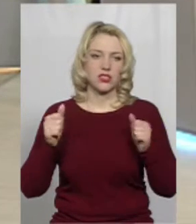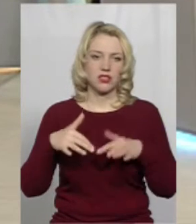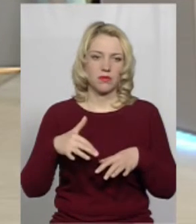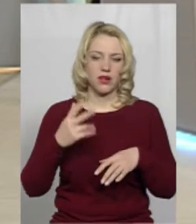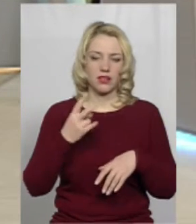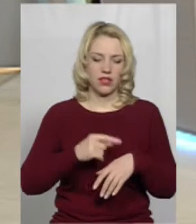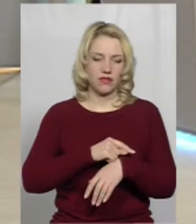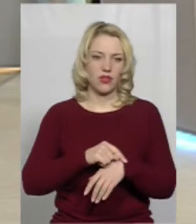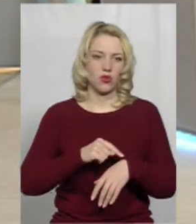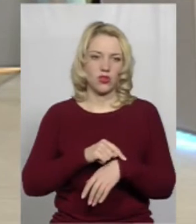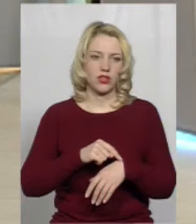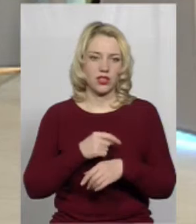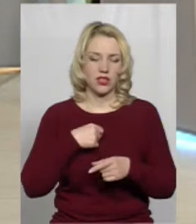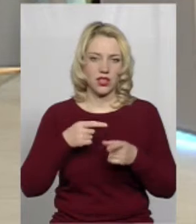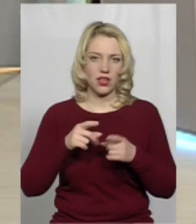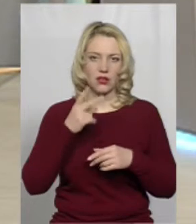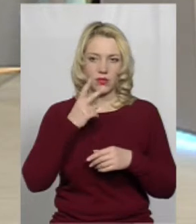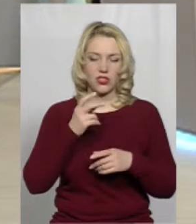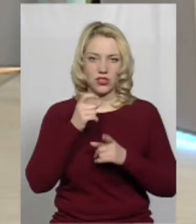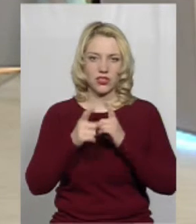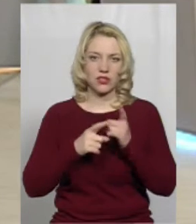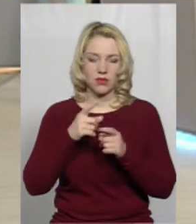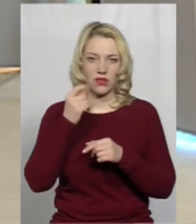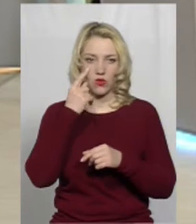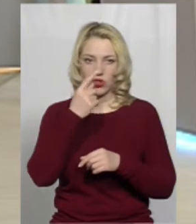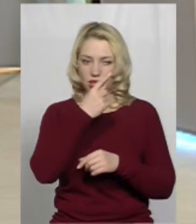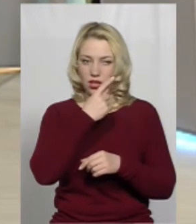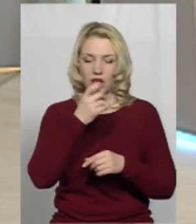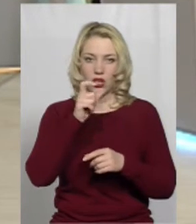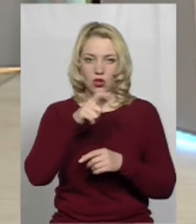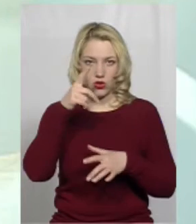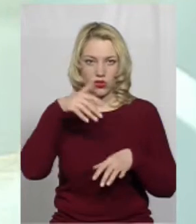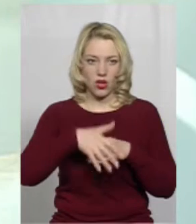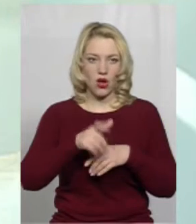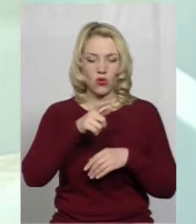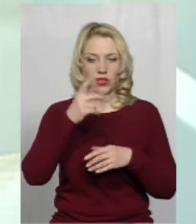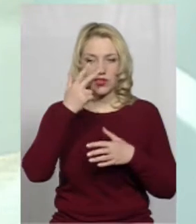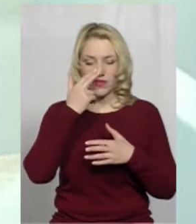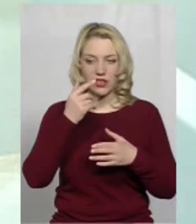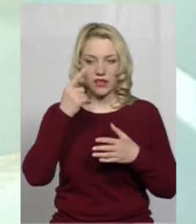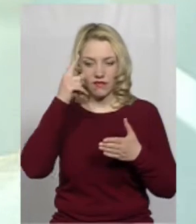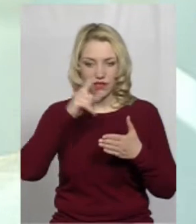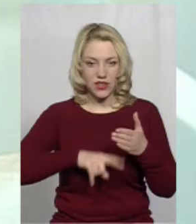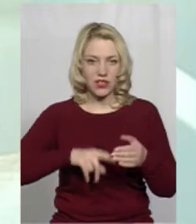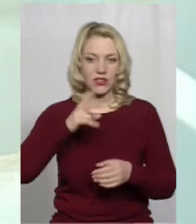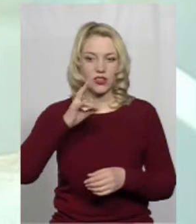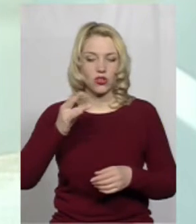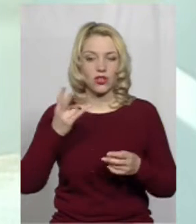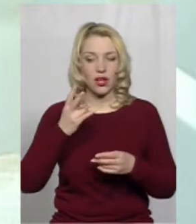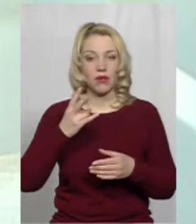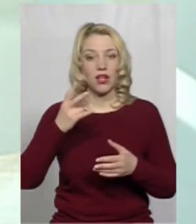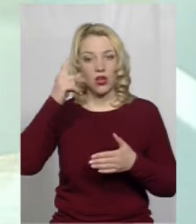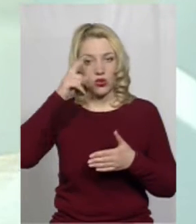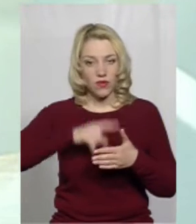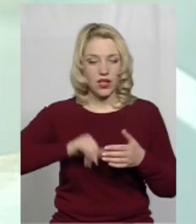зібрались на 2 годинки, я реально бачила от зміни в очах і в розумінні. Люди звикли вірити, а треба вірити, довіряй,